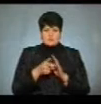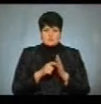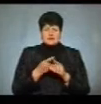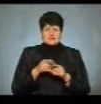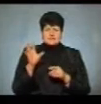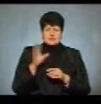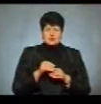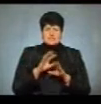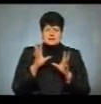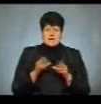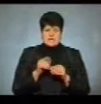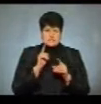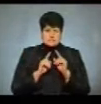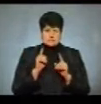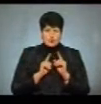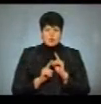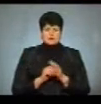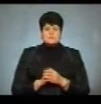загальних зборах. Я думаю, це буде така